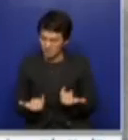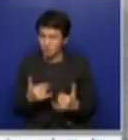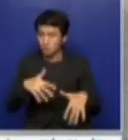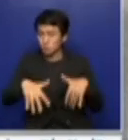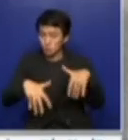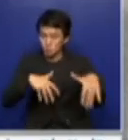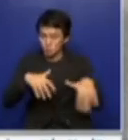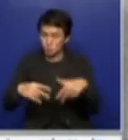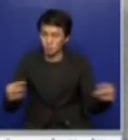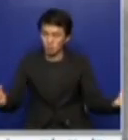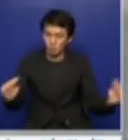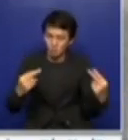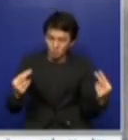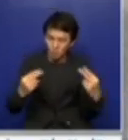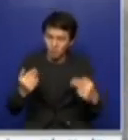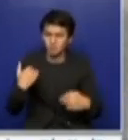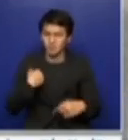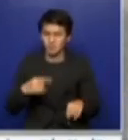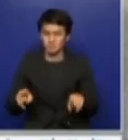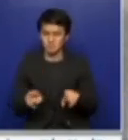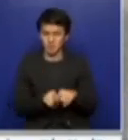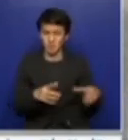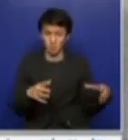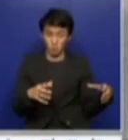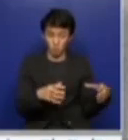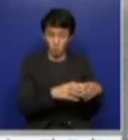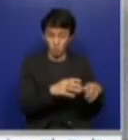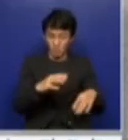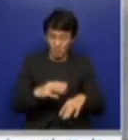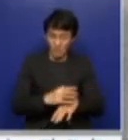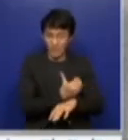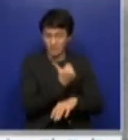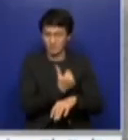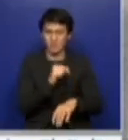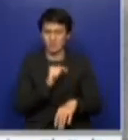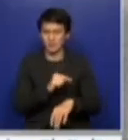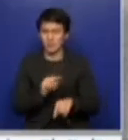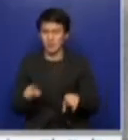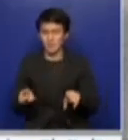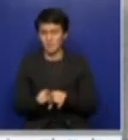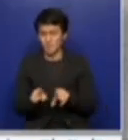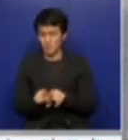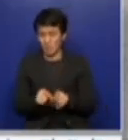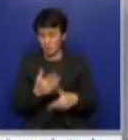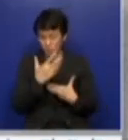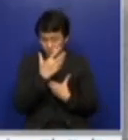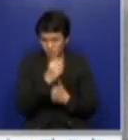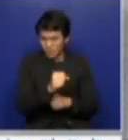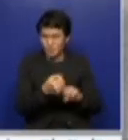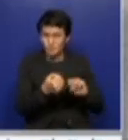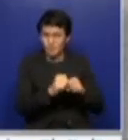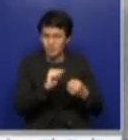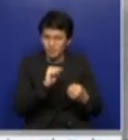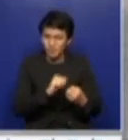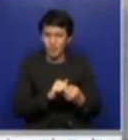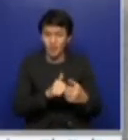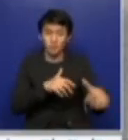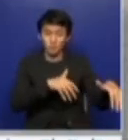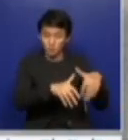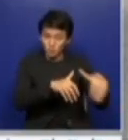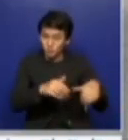คมีวิสัยทัศน์สนใจทุกสุขประชาชนในระยะยาวด้วยระบบคุณธร